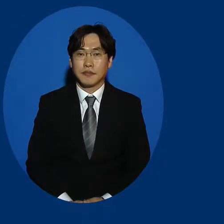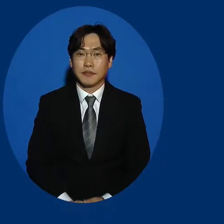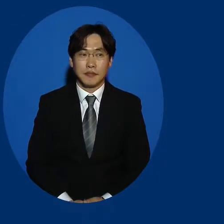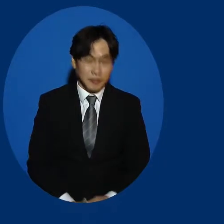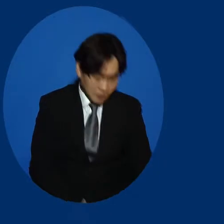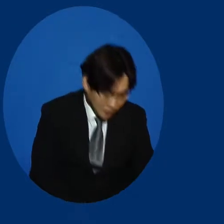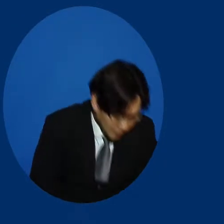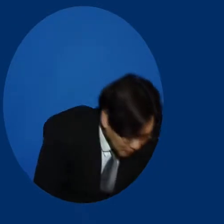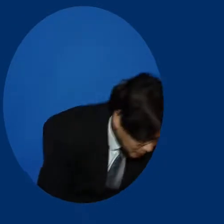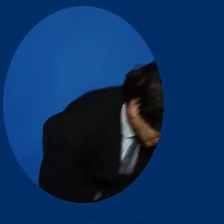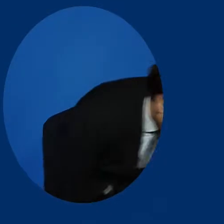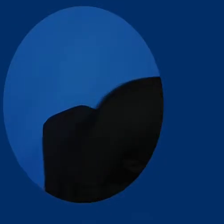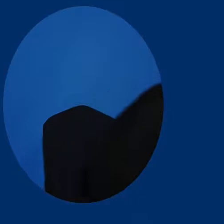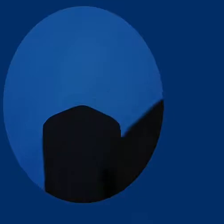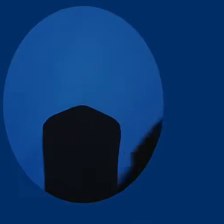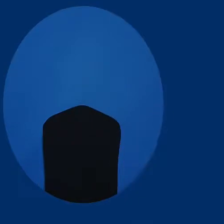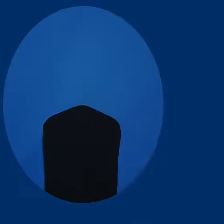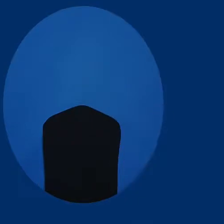죄송합니다. 영상이